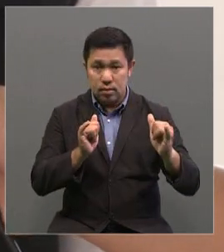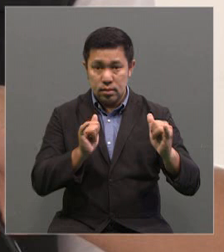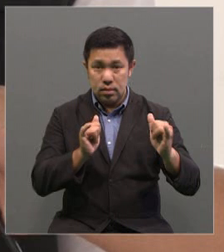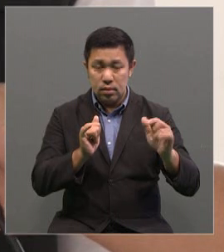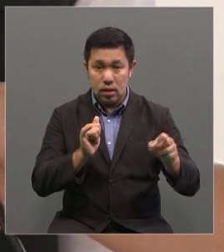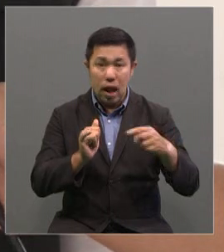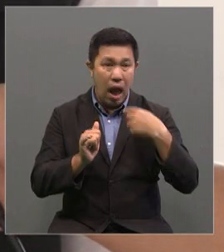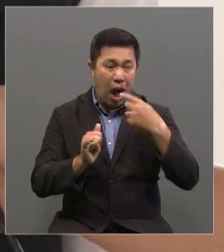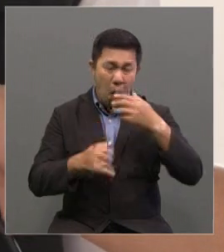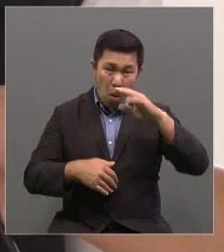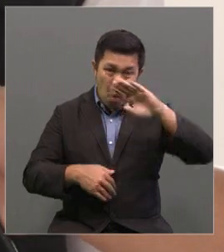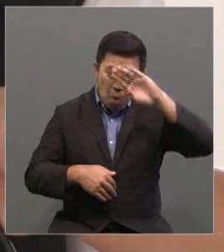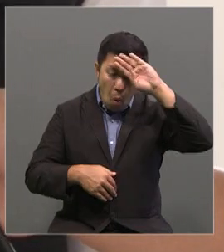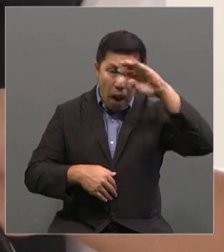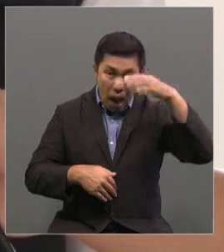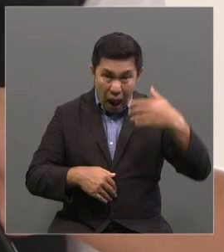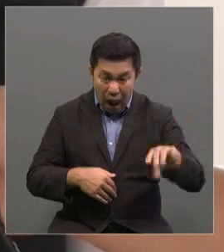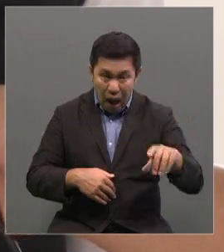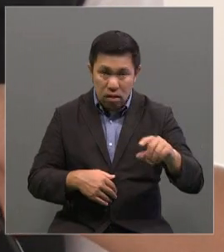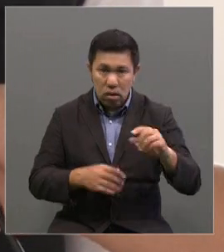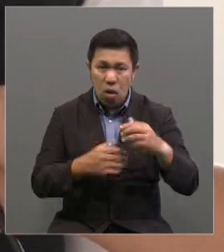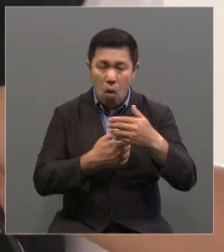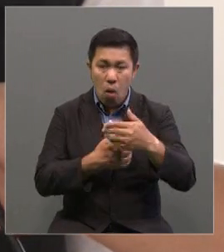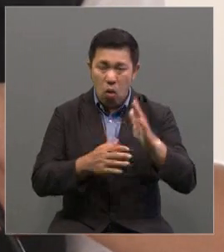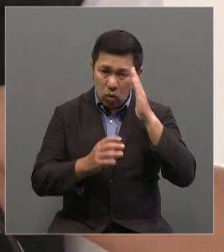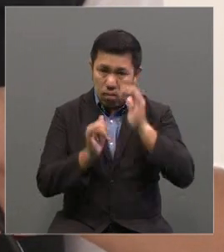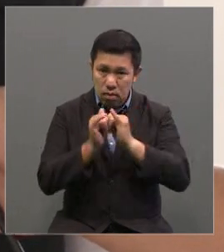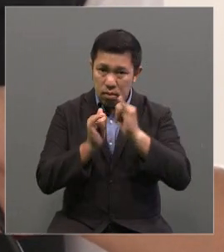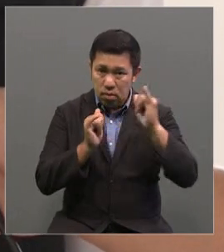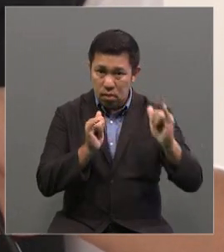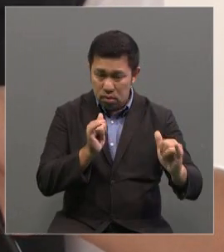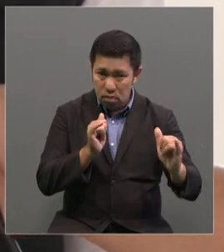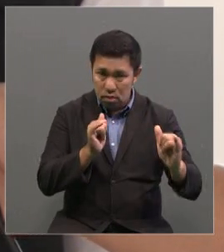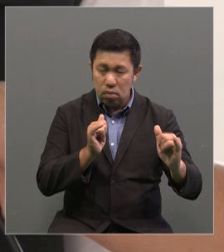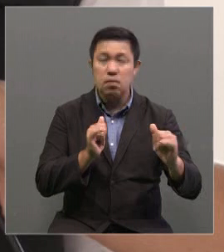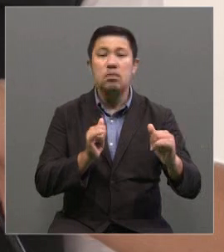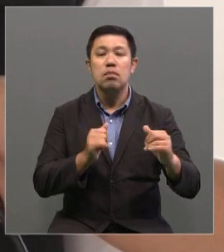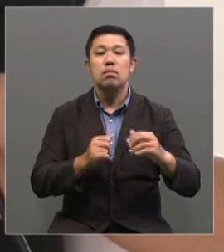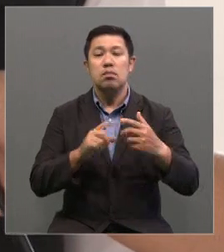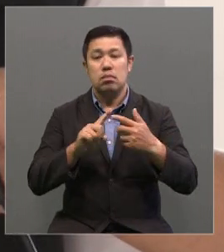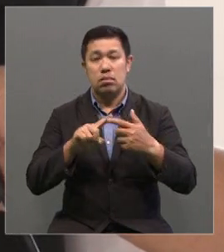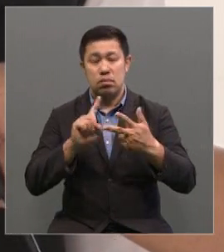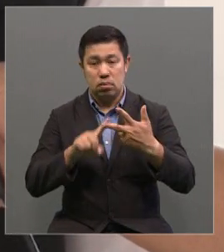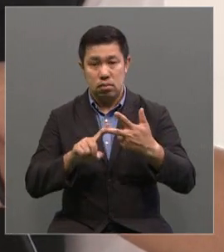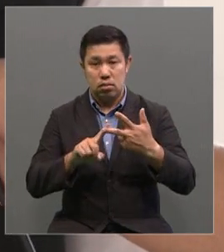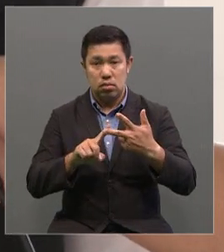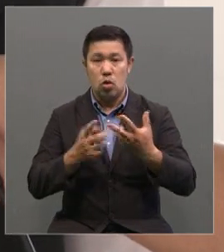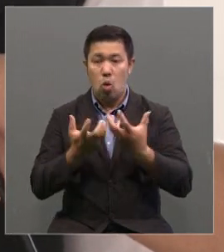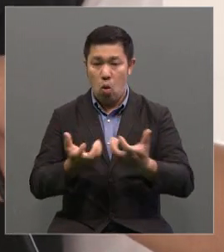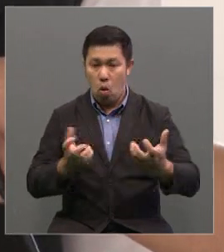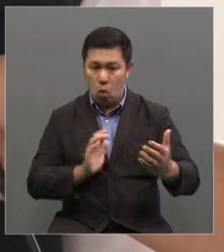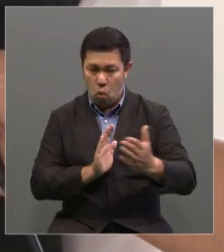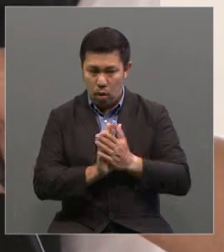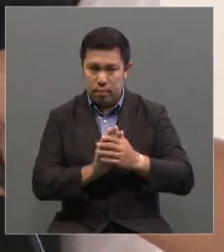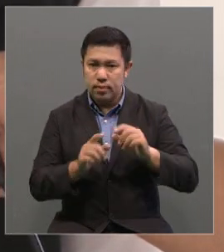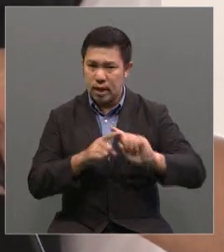ไหนที่เริ่มมีอาการป่วยแล้วนะครับก็ให้แยกโซนนะครับไปนอนอีกโซนนึงนะครับอันที่ 3การใช้อุปกรณ์ร่วมกัน